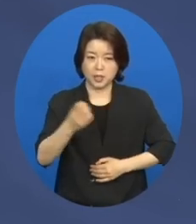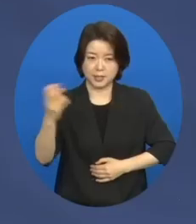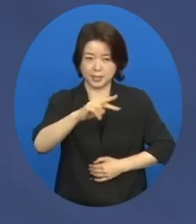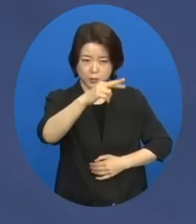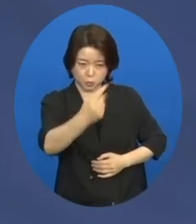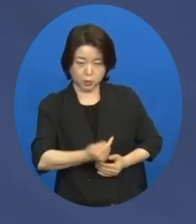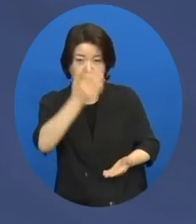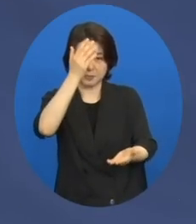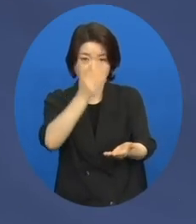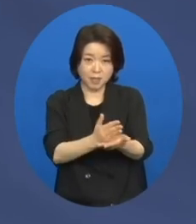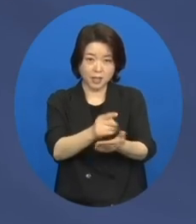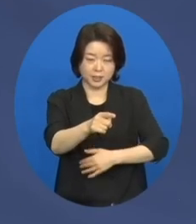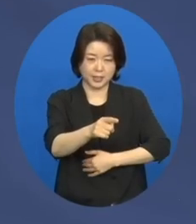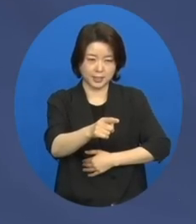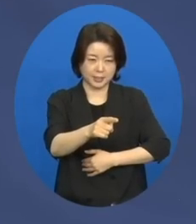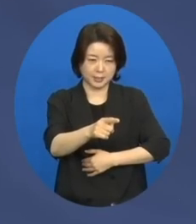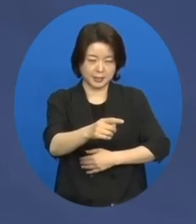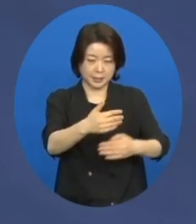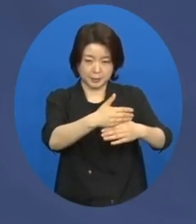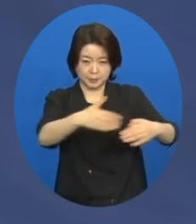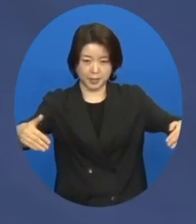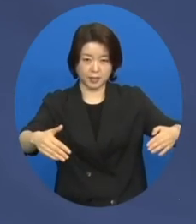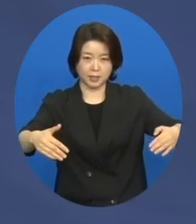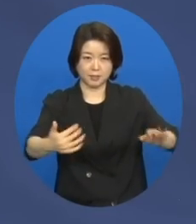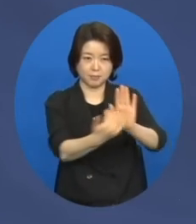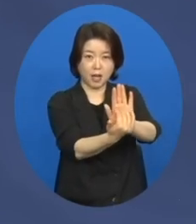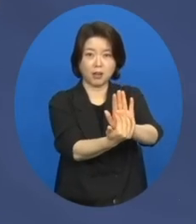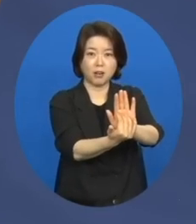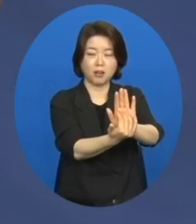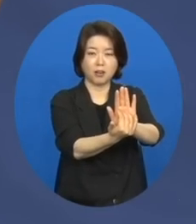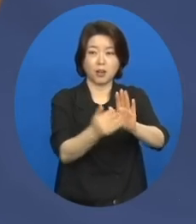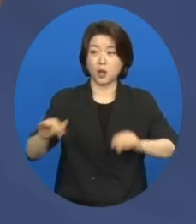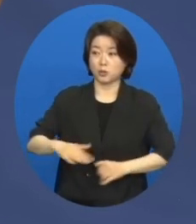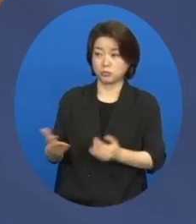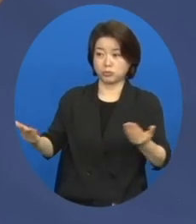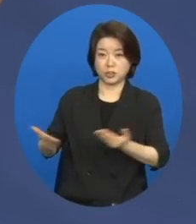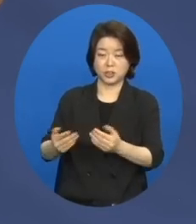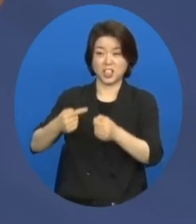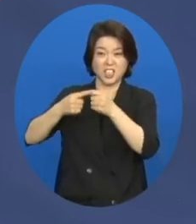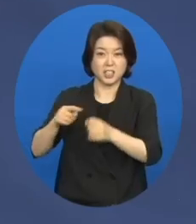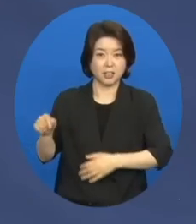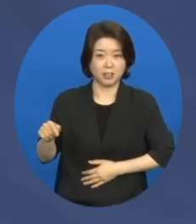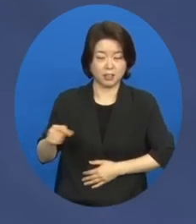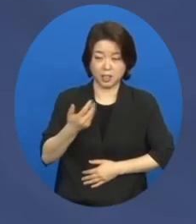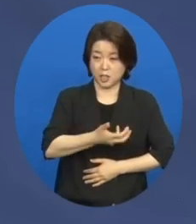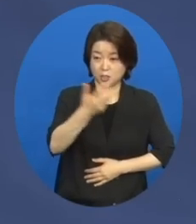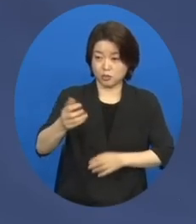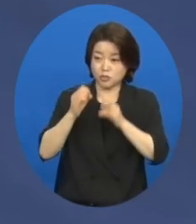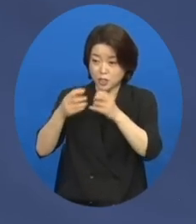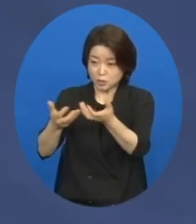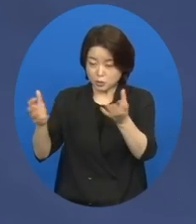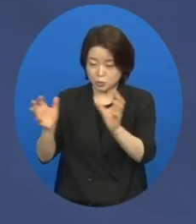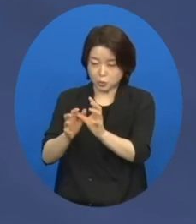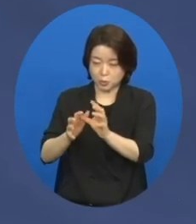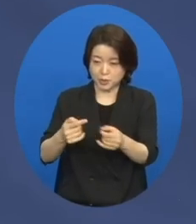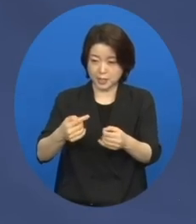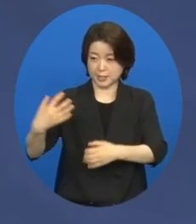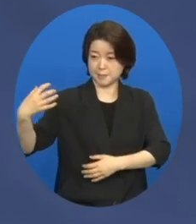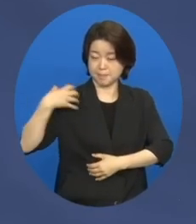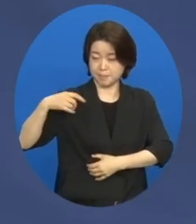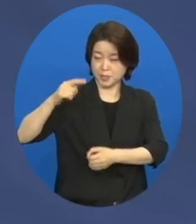따라오도록 선교사의 퇴로를 차단하라. 이게 저희 사역의 1순위였어요. 순회 선교단 사명